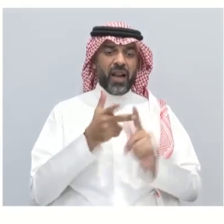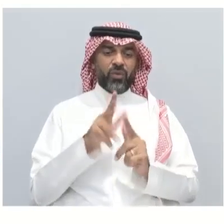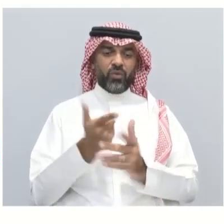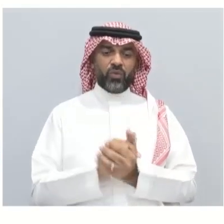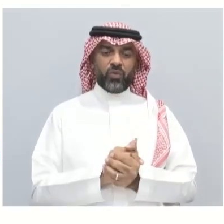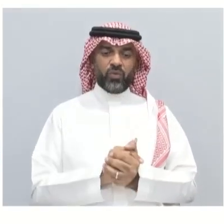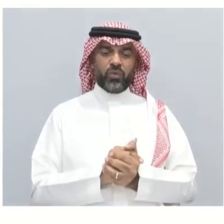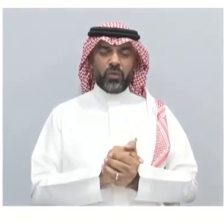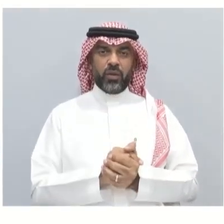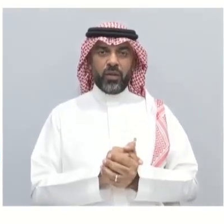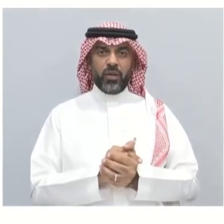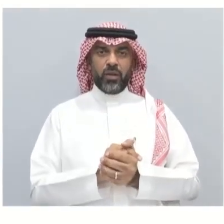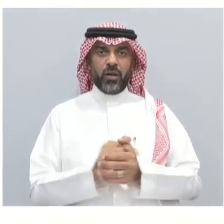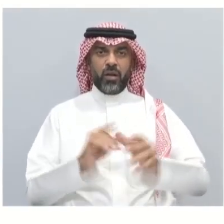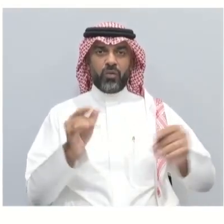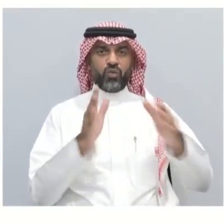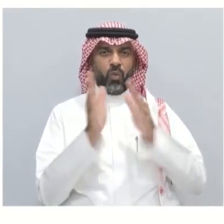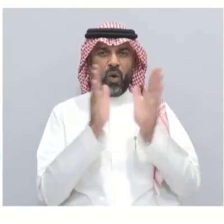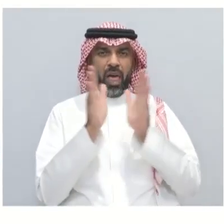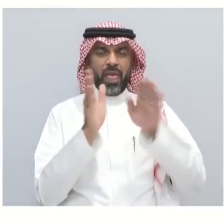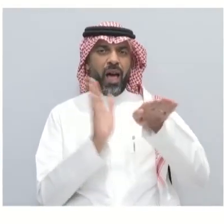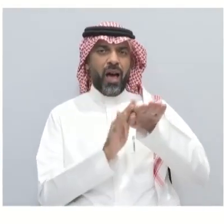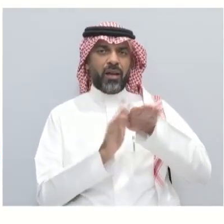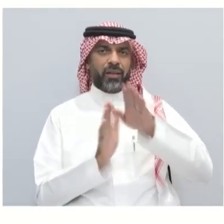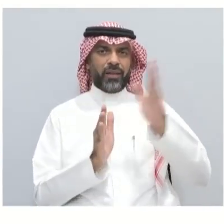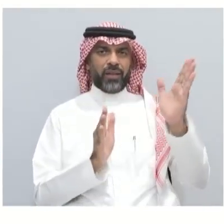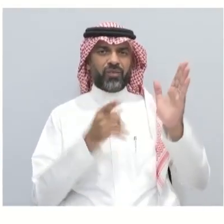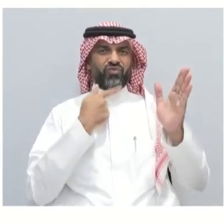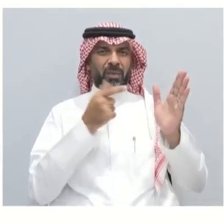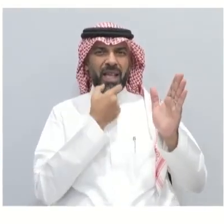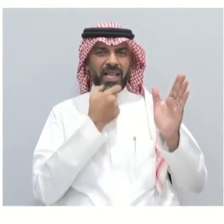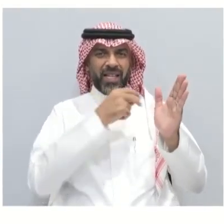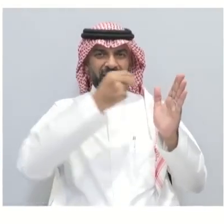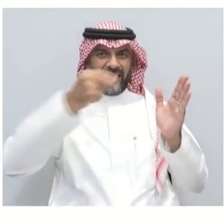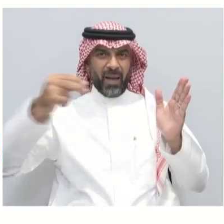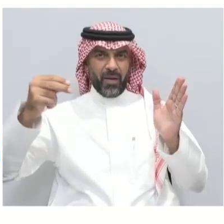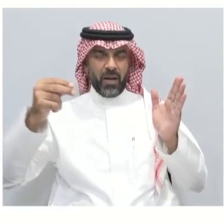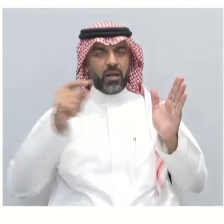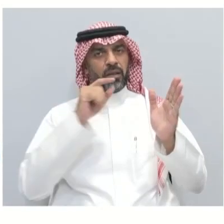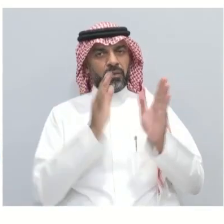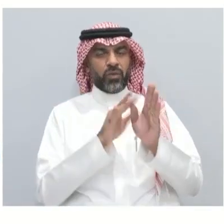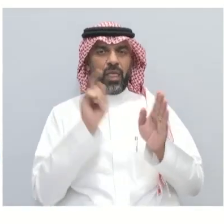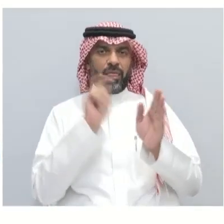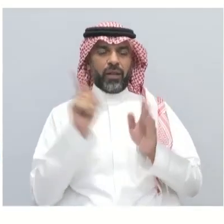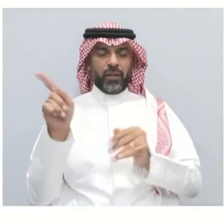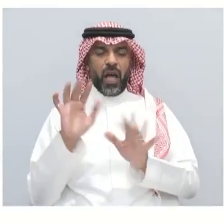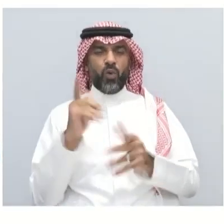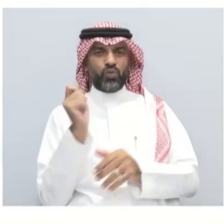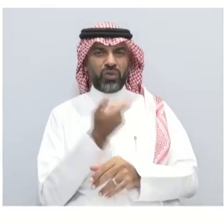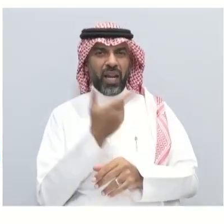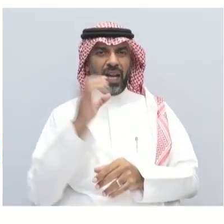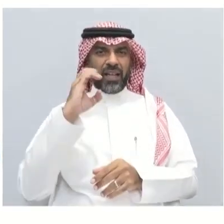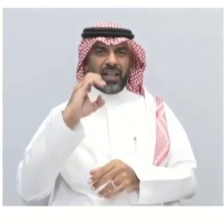احسنتم محاذاه الى اليسار اذا اردنا كتابه باللغه الانجليزيه نقوم بالضغط على هذه المحاذاه او حسب